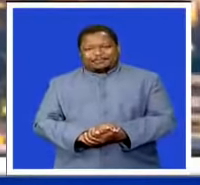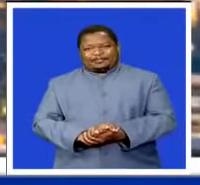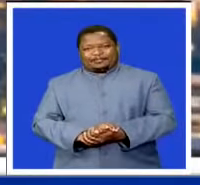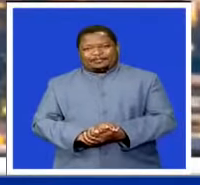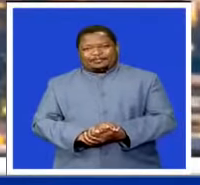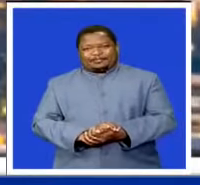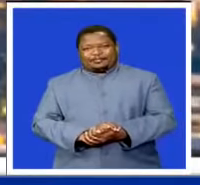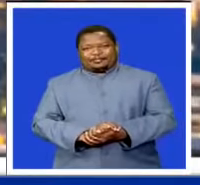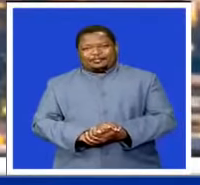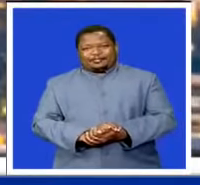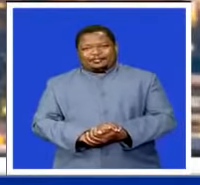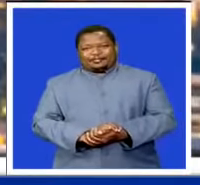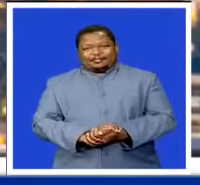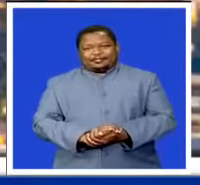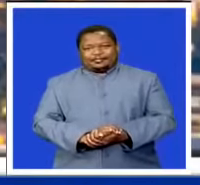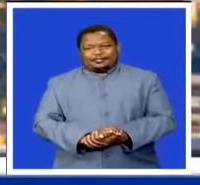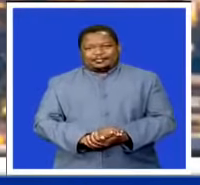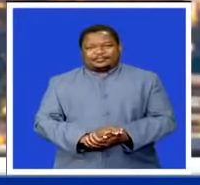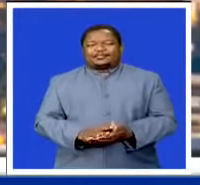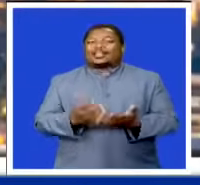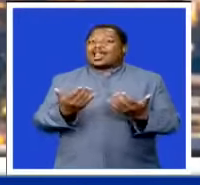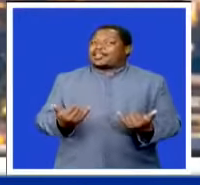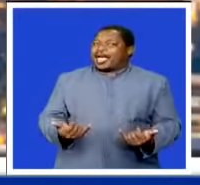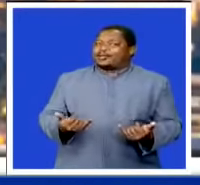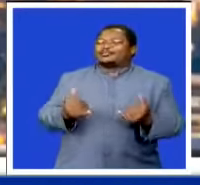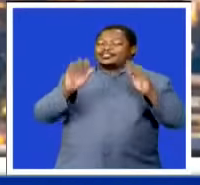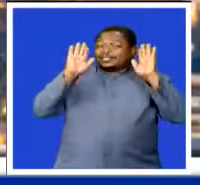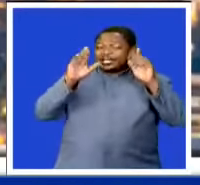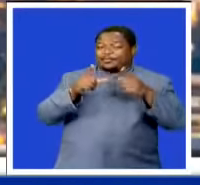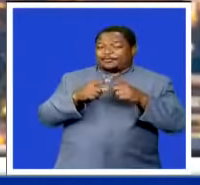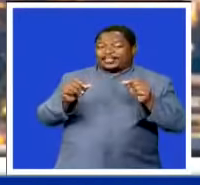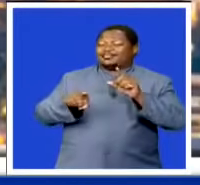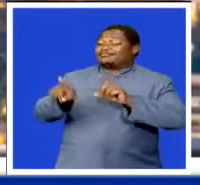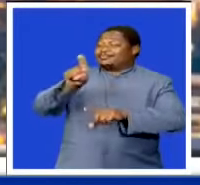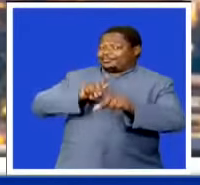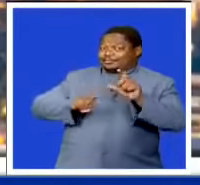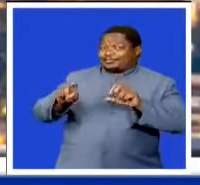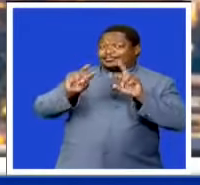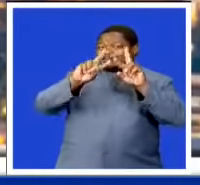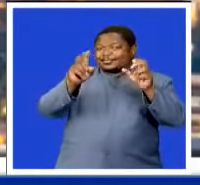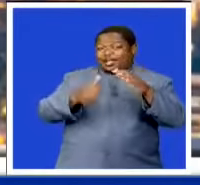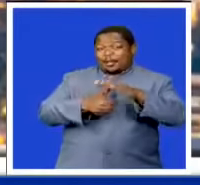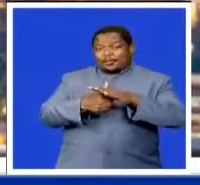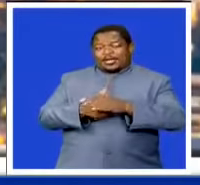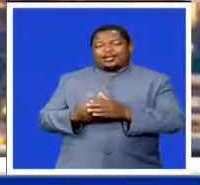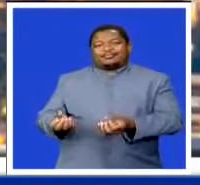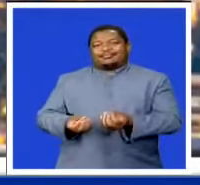Singade phethi maswadla mahle Tindzaba tethu sizophinza sibuke leto lebethamba embili lomuhla.